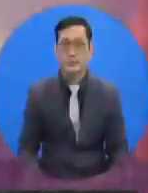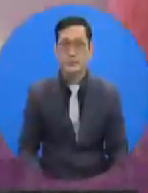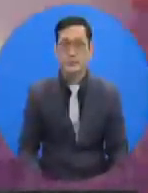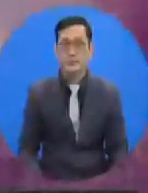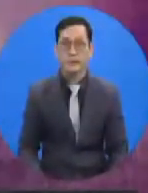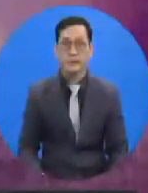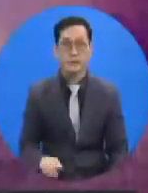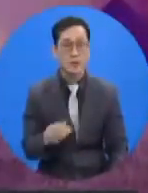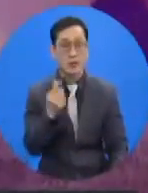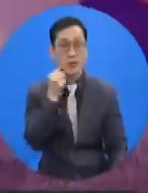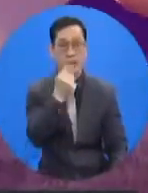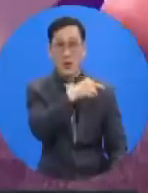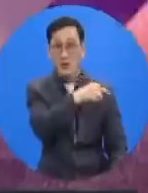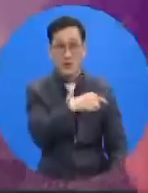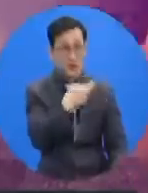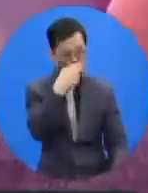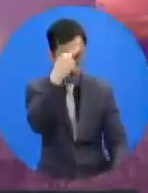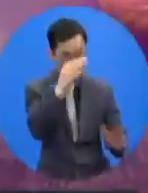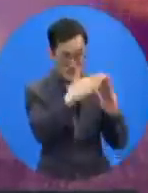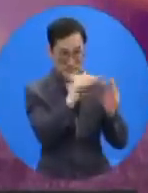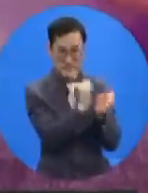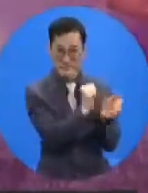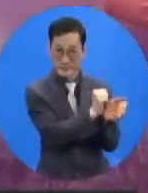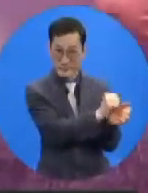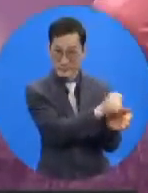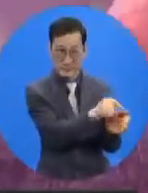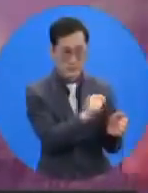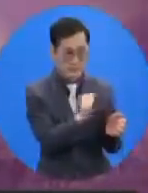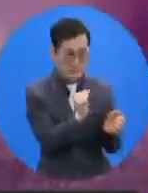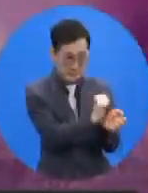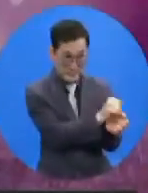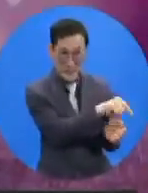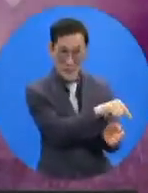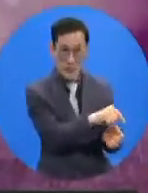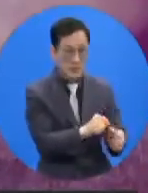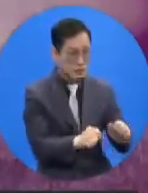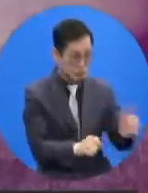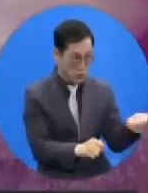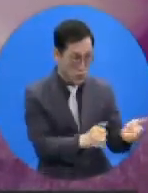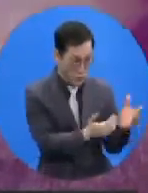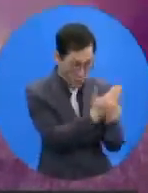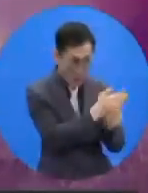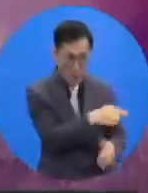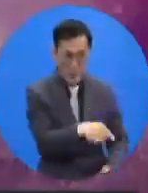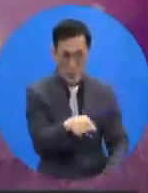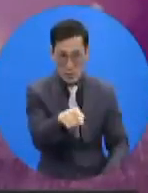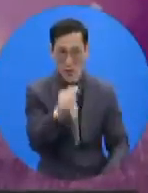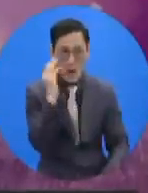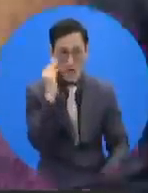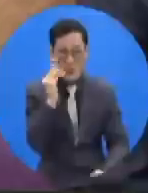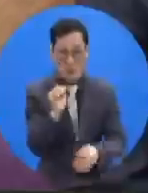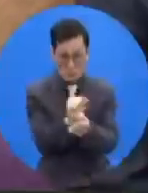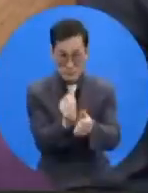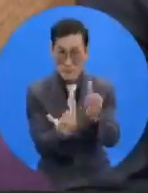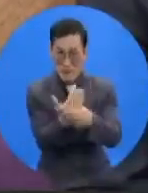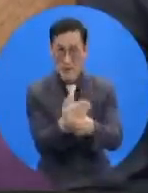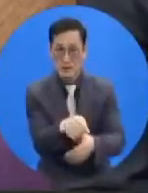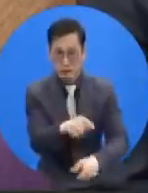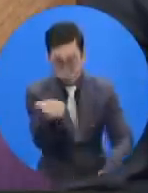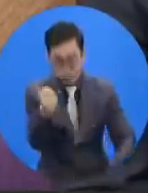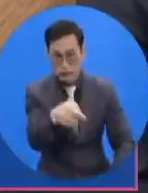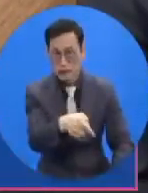일본에서도 유흥주점에서 코로나 옮아서 사망한 사람이 나왔는데 걱정 말라. 앞서 말씀드린 것처럼 지금 뭐